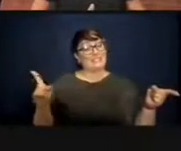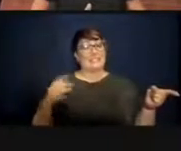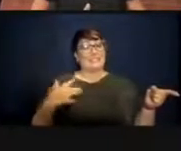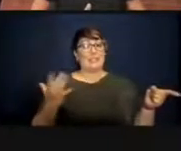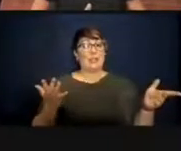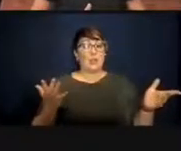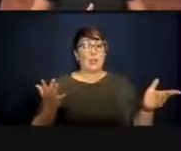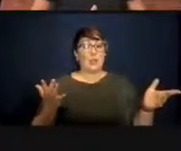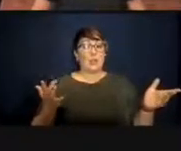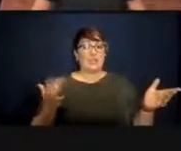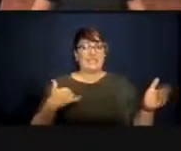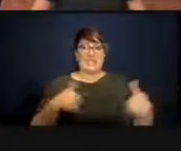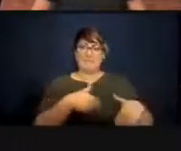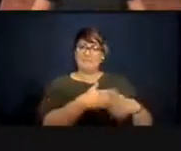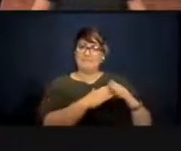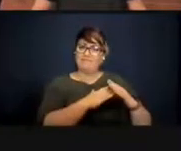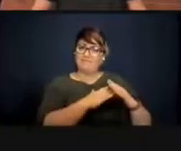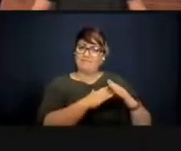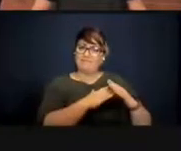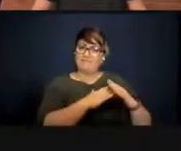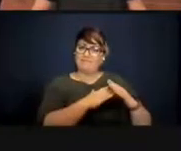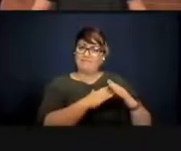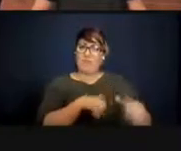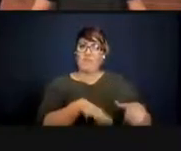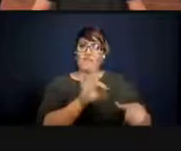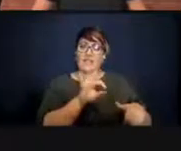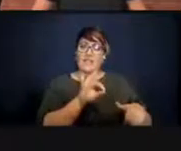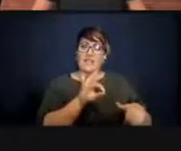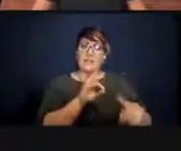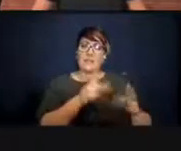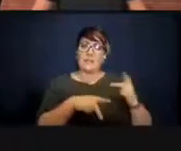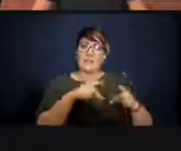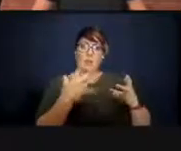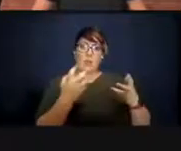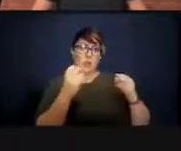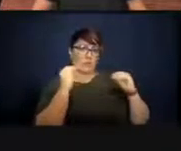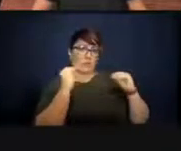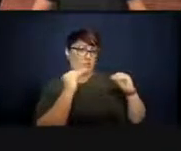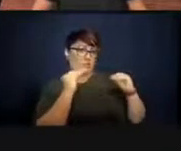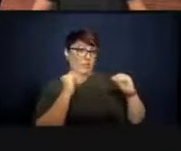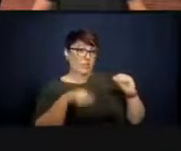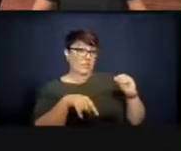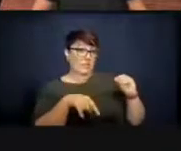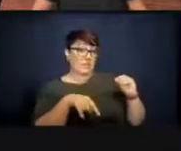zaidi kuhusu kuliko hata mwalimu ambaye alikufundisha. Je,